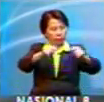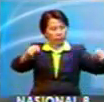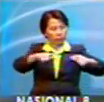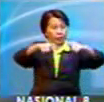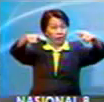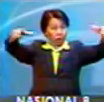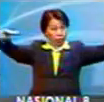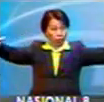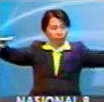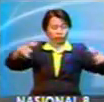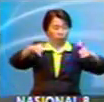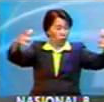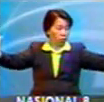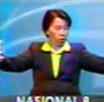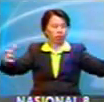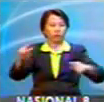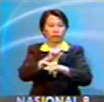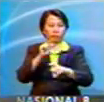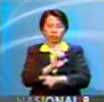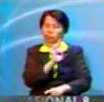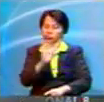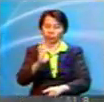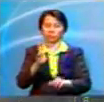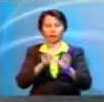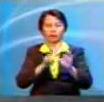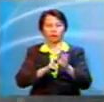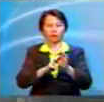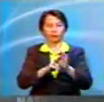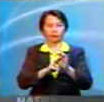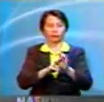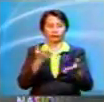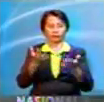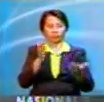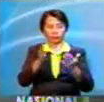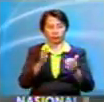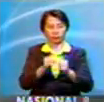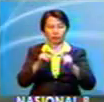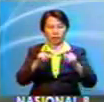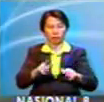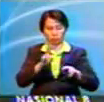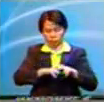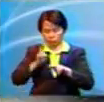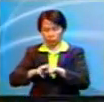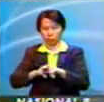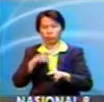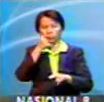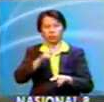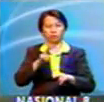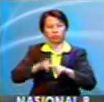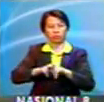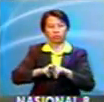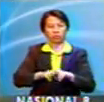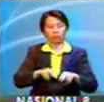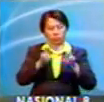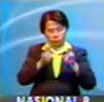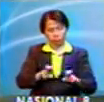kita gunakan single chair. Maknanya dia senang nak adjust. Berbanding kita double seater, berbanding single seater ni, double seater